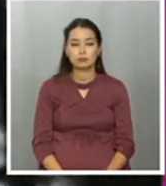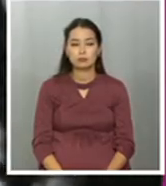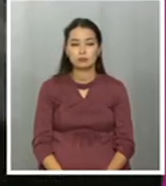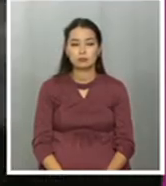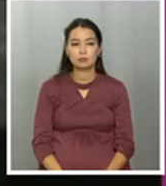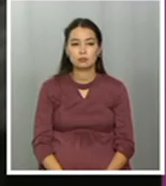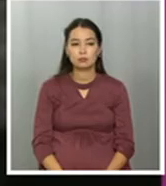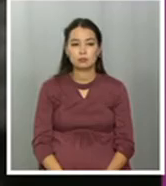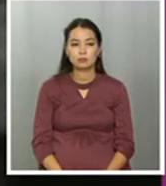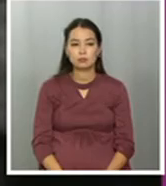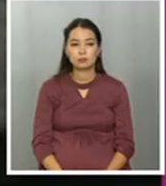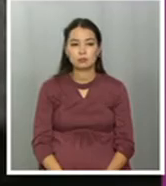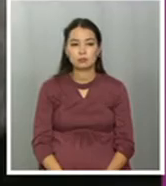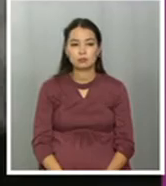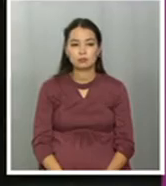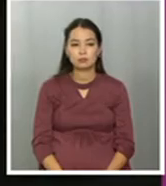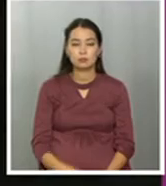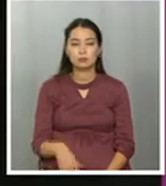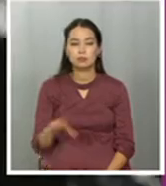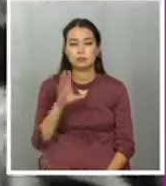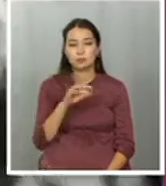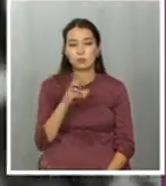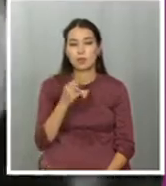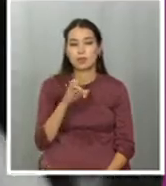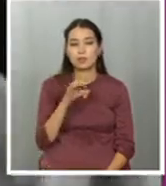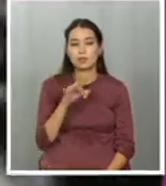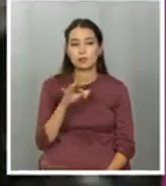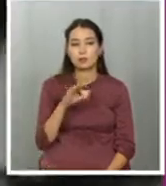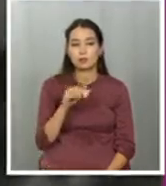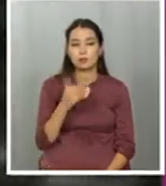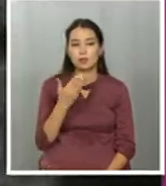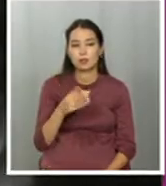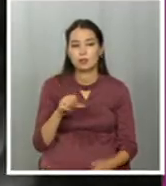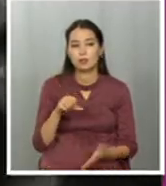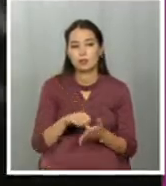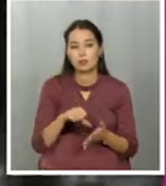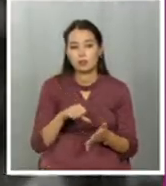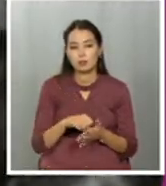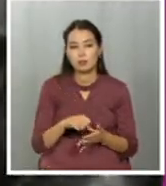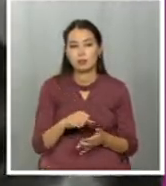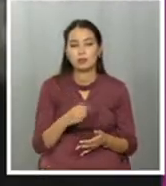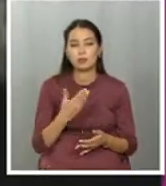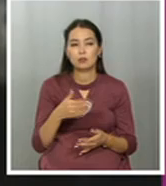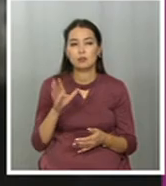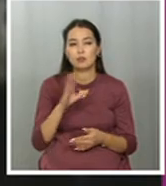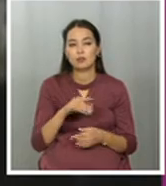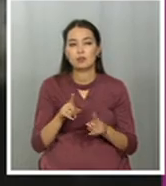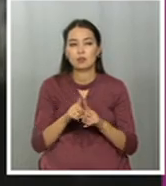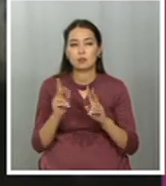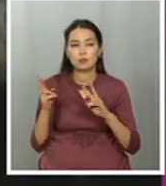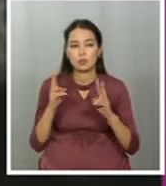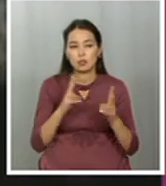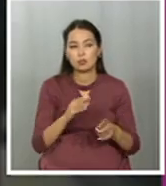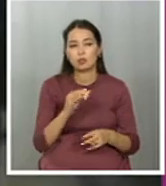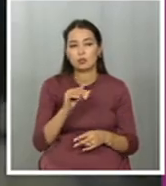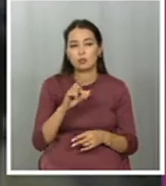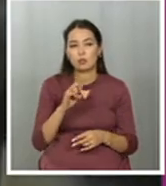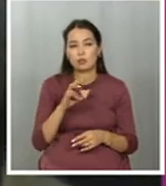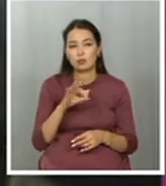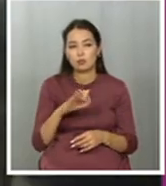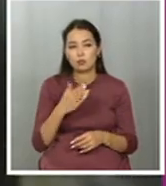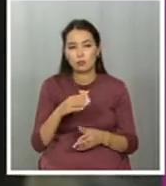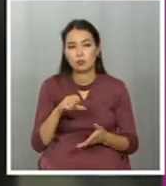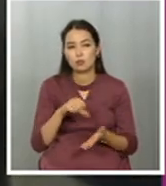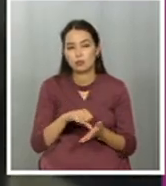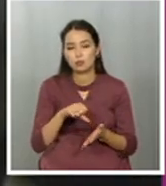Күміс көмей бұл әнші Күләш Байсейтованың дауысы, Шара Жиенқұлованың мың бұралған билері, Ахмет Жұбанов жетекшілік еткен халық